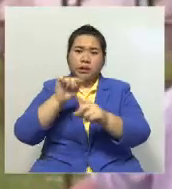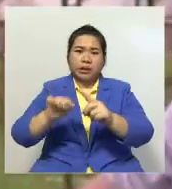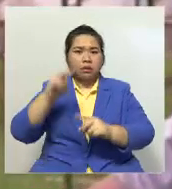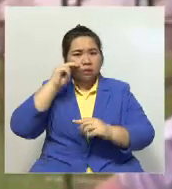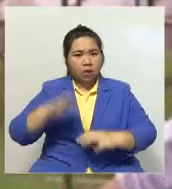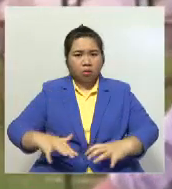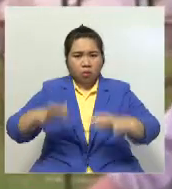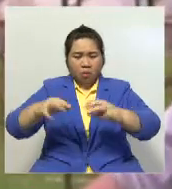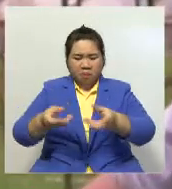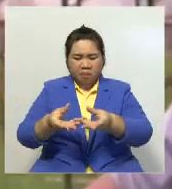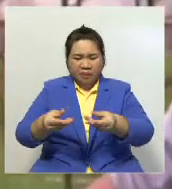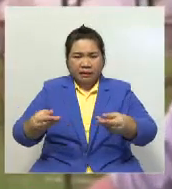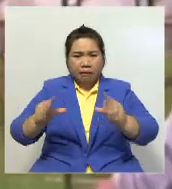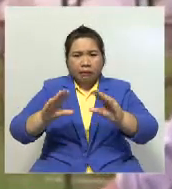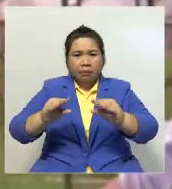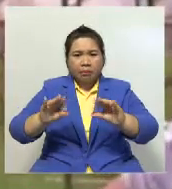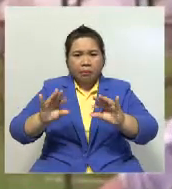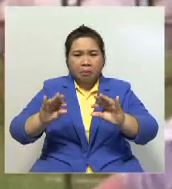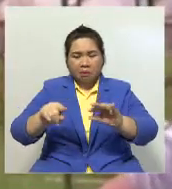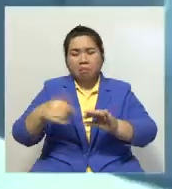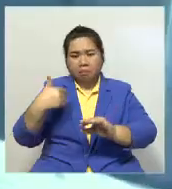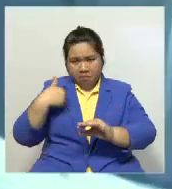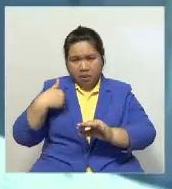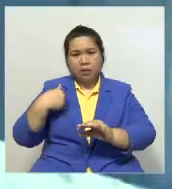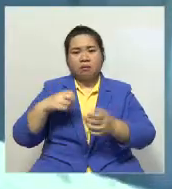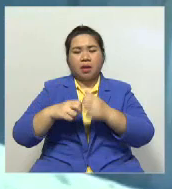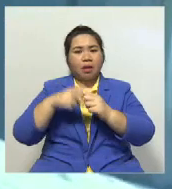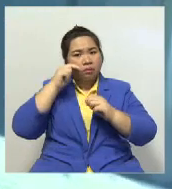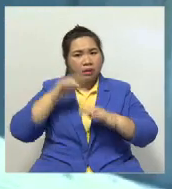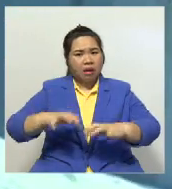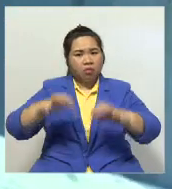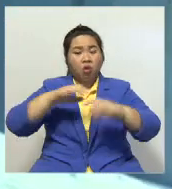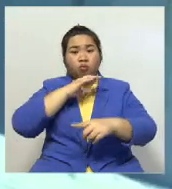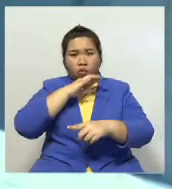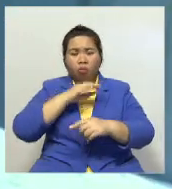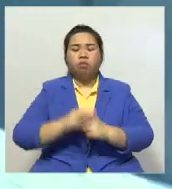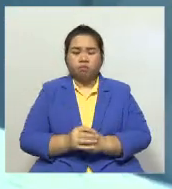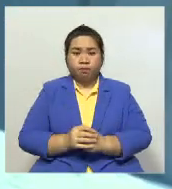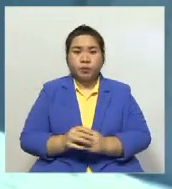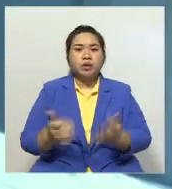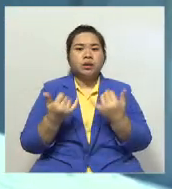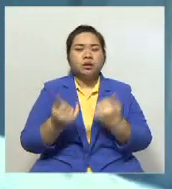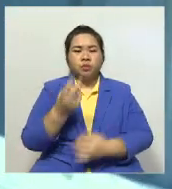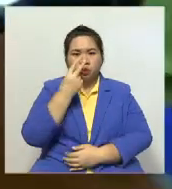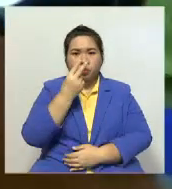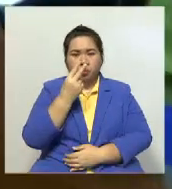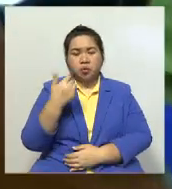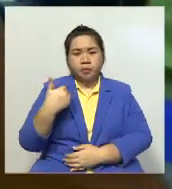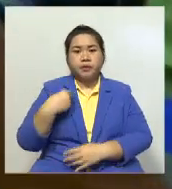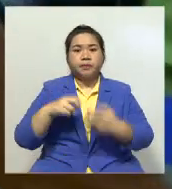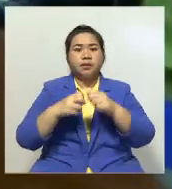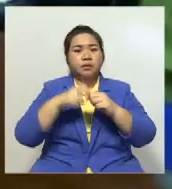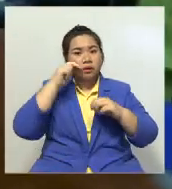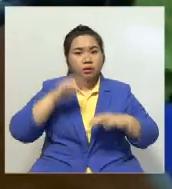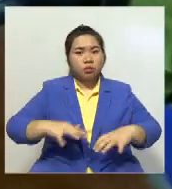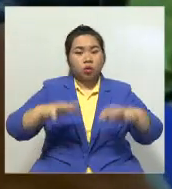การให้ทางจิตอาสาต่างๆเข้าไปช่วยนะฮะ ซึ่งขนาดนี้เองนะคะยังต้องเฝ้าระวังถึงสถานการณ์น้ำห